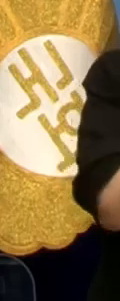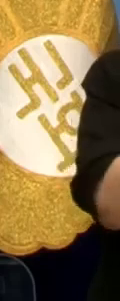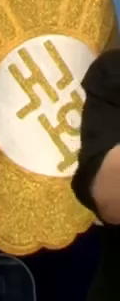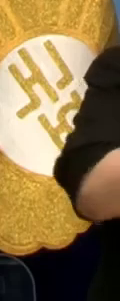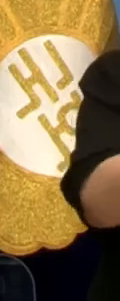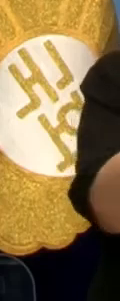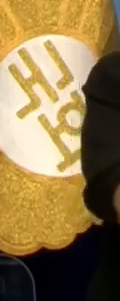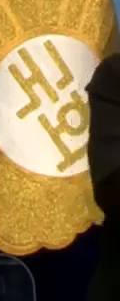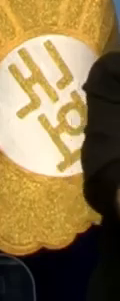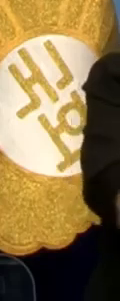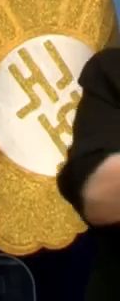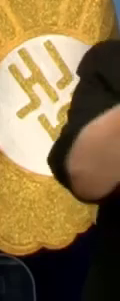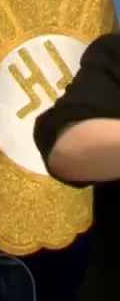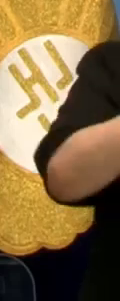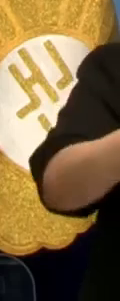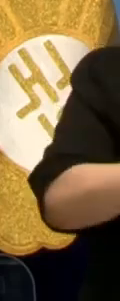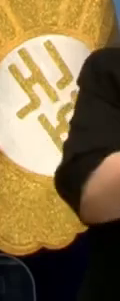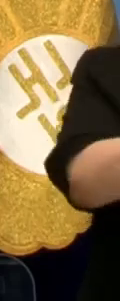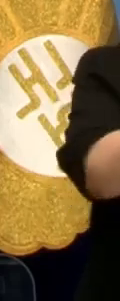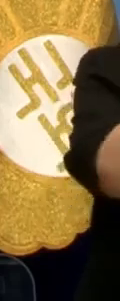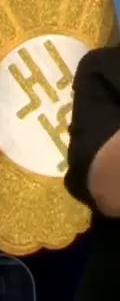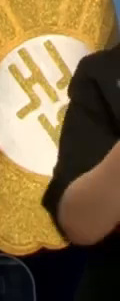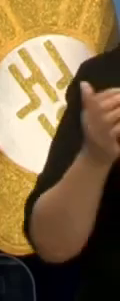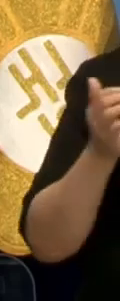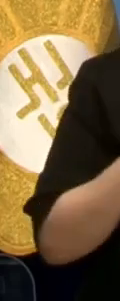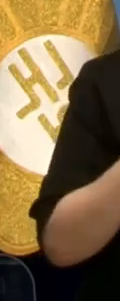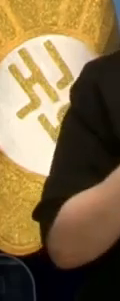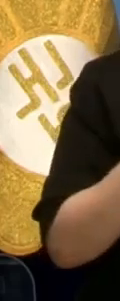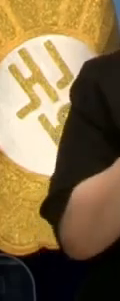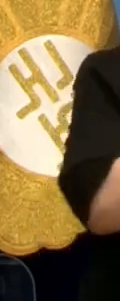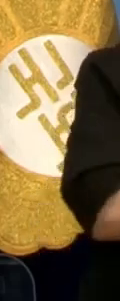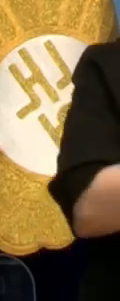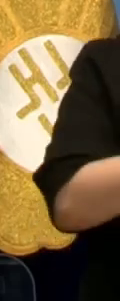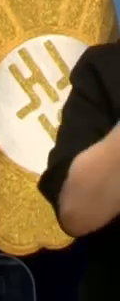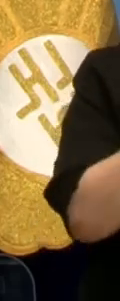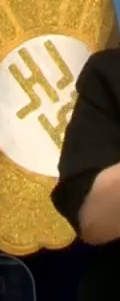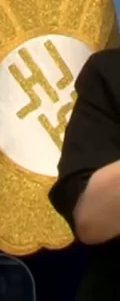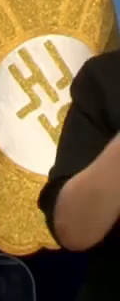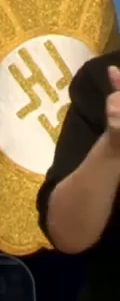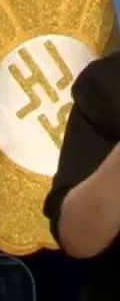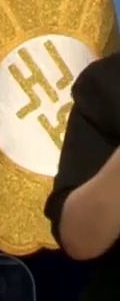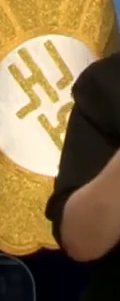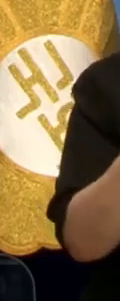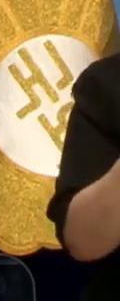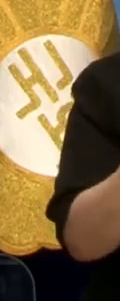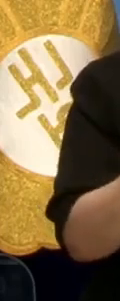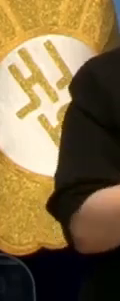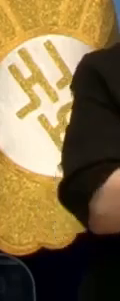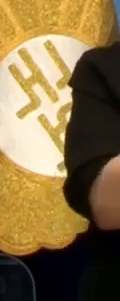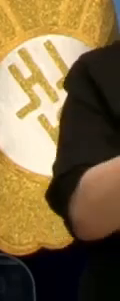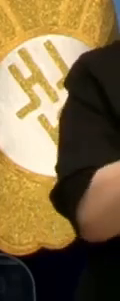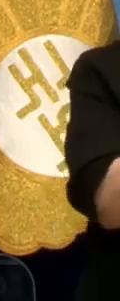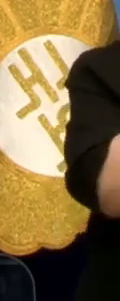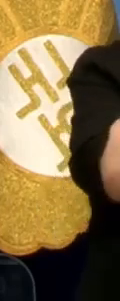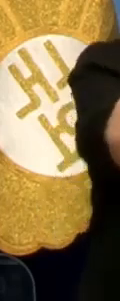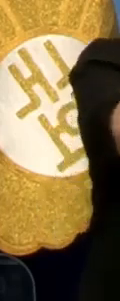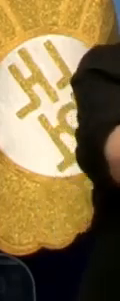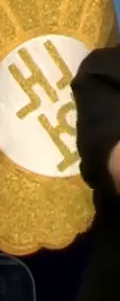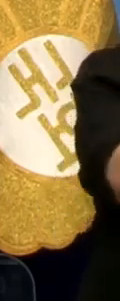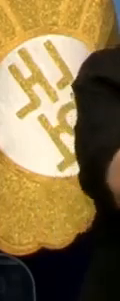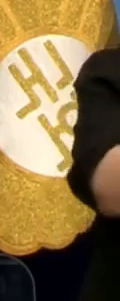시정하고 공정한 경제로 바꾸어서 주권자가 공유부의 실제 주인이